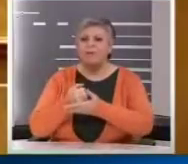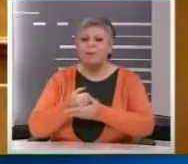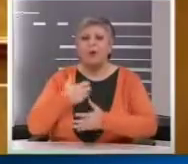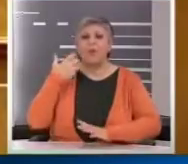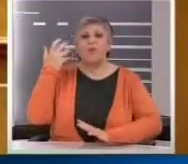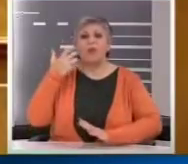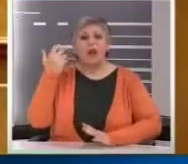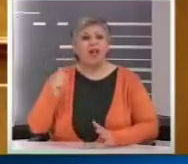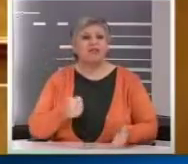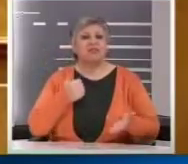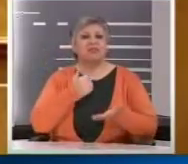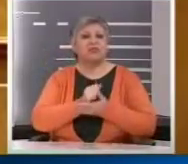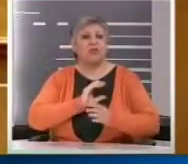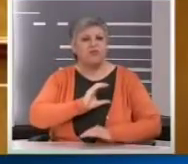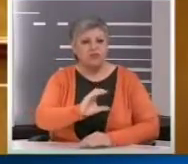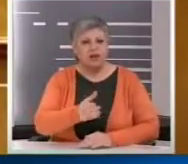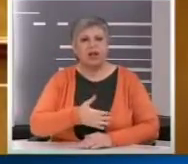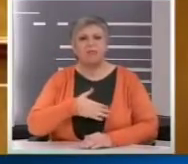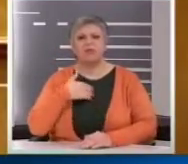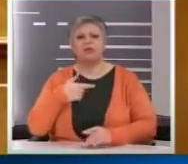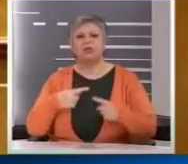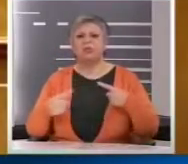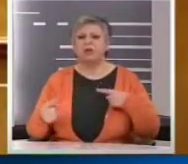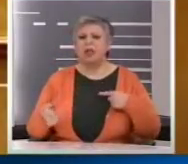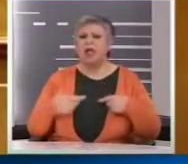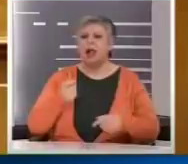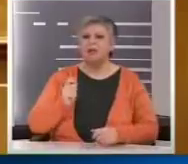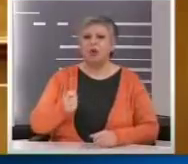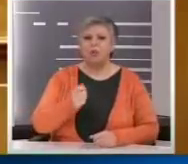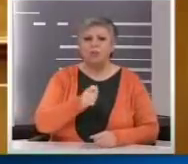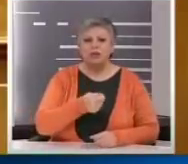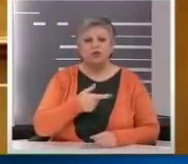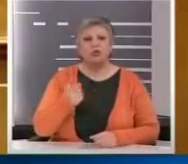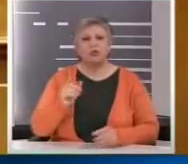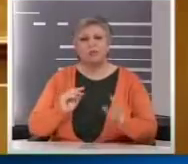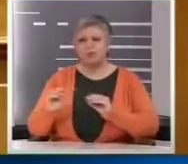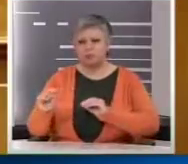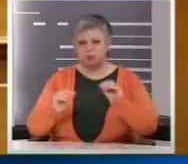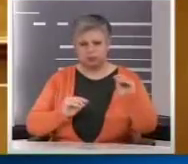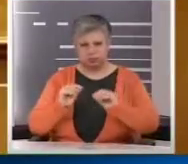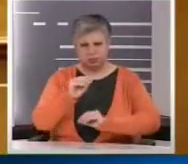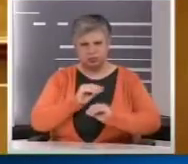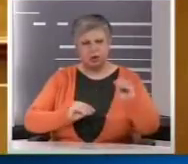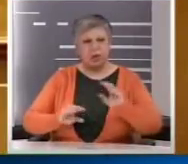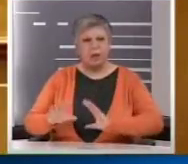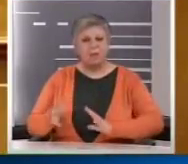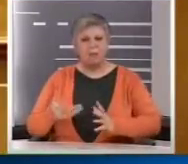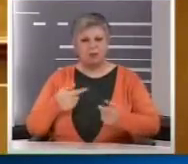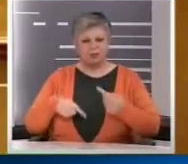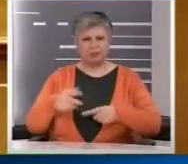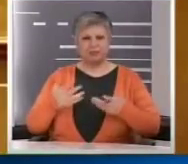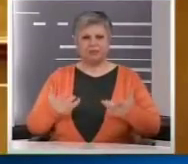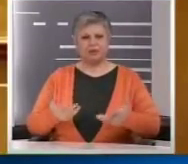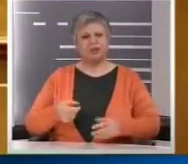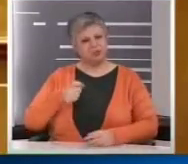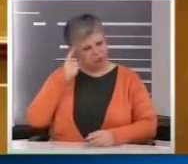κάτι εφάπαξ. Δίνατε κάτι μισθούς σε ανθρώπους που μεταφέρατε από άλλους φορείς στο Υπουργείο κτλ. Το ξέρω